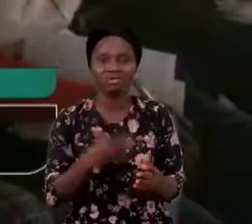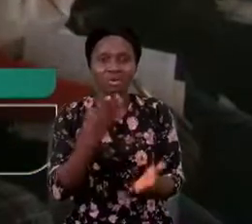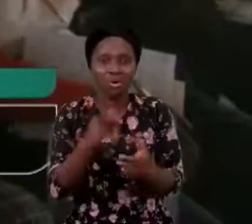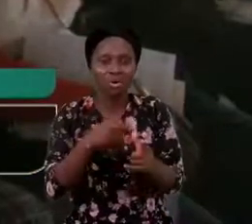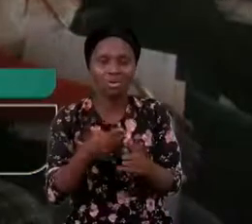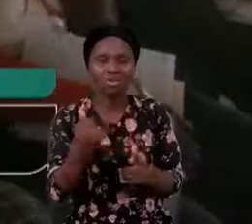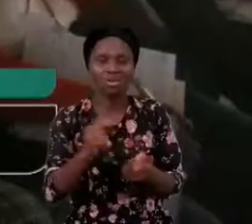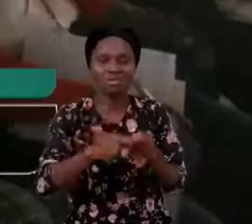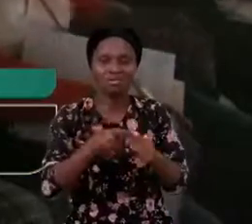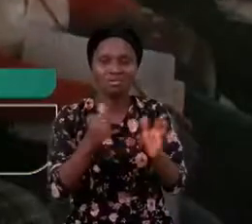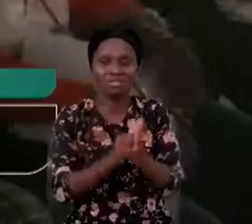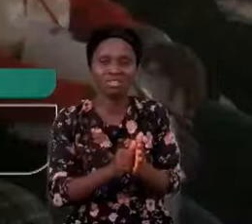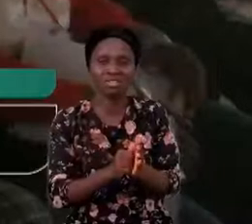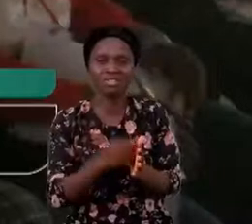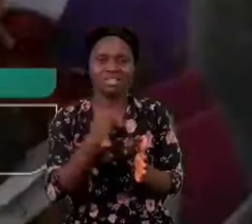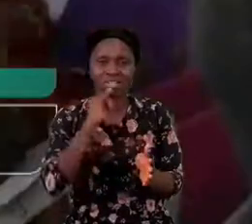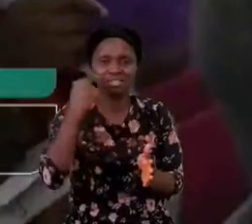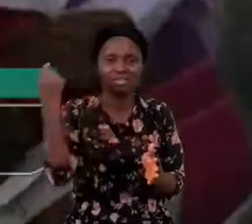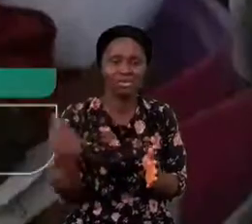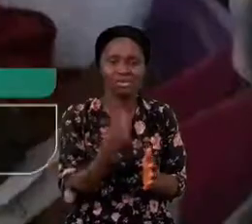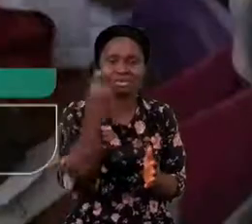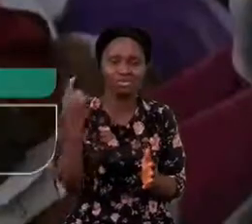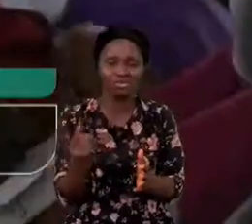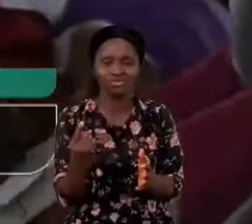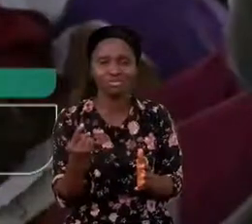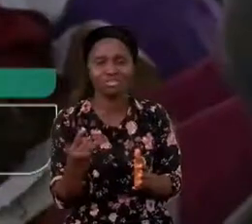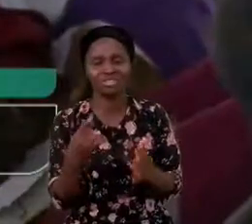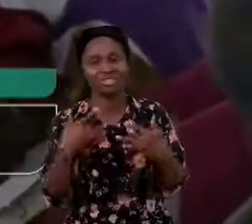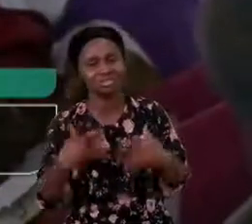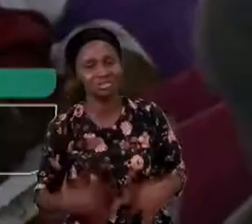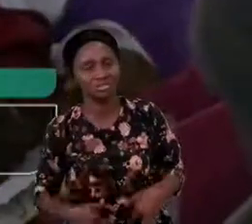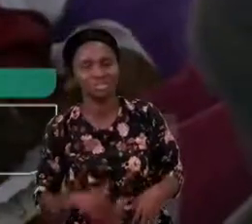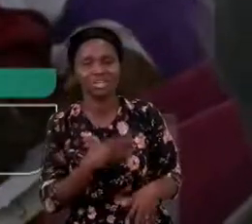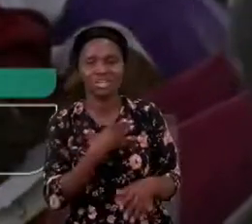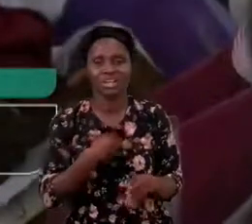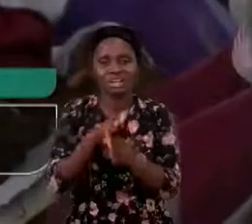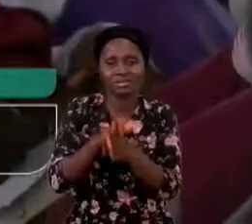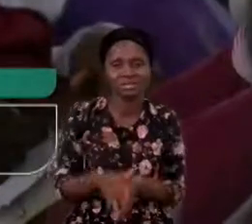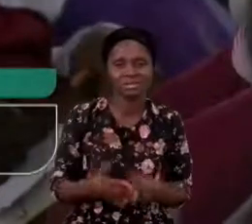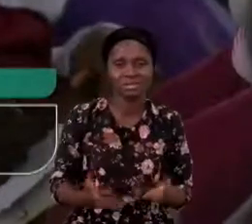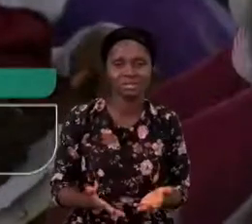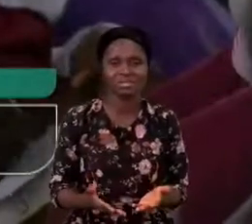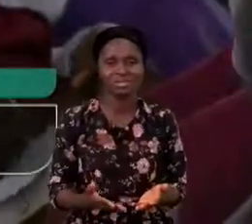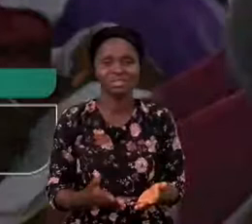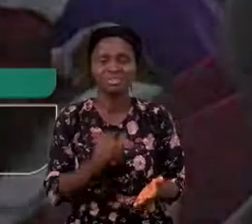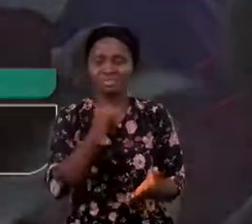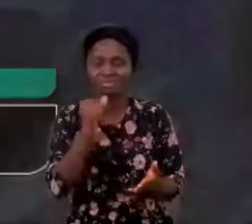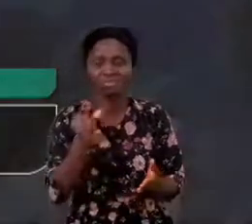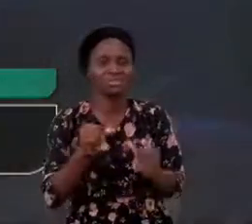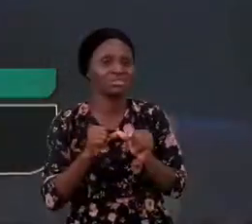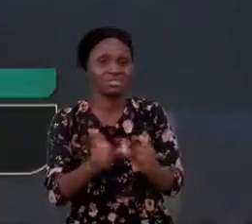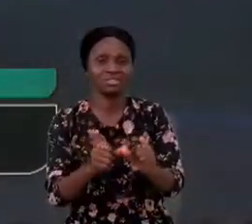la dépression. Qu'est-ce qui est arrivé? Il est instable. C'est quel type d'ami toi tu as? Et tes amis sont-ils inébranlables